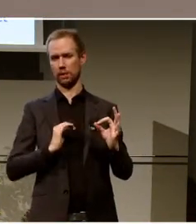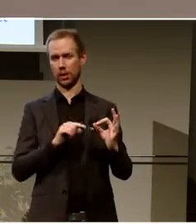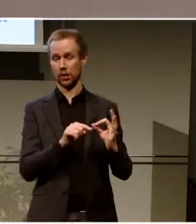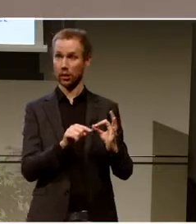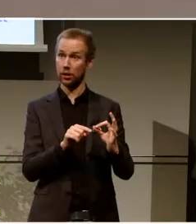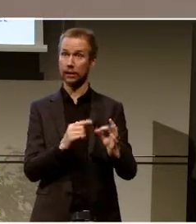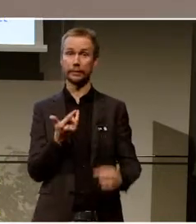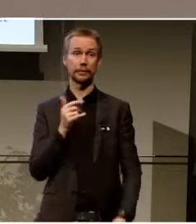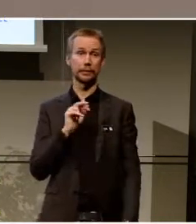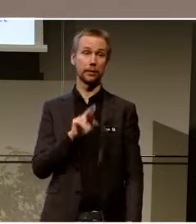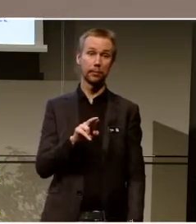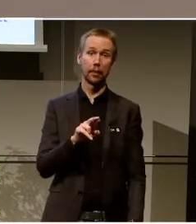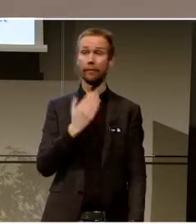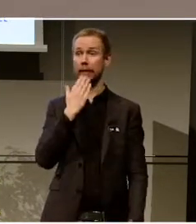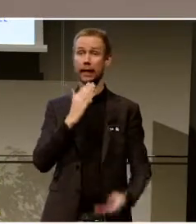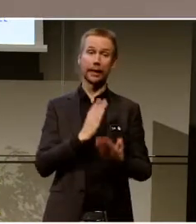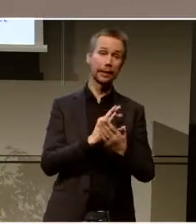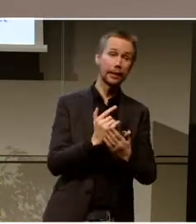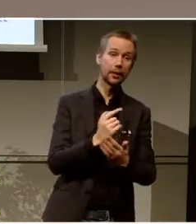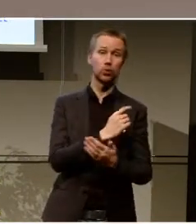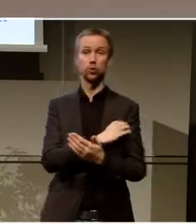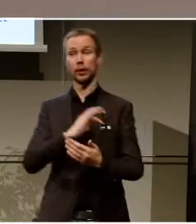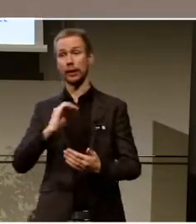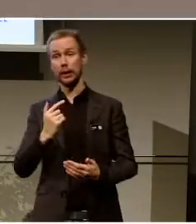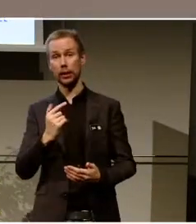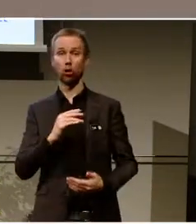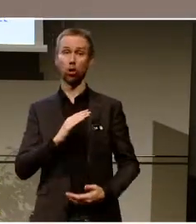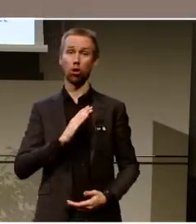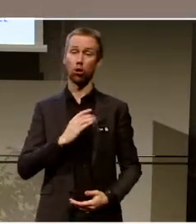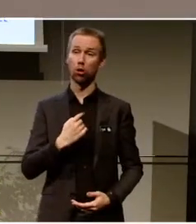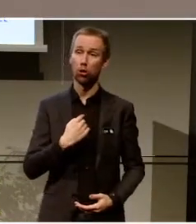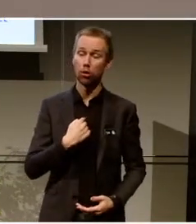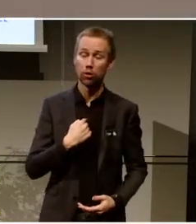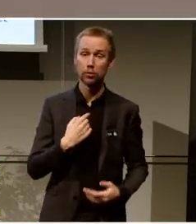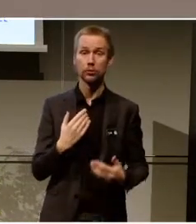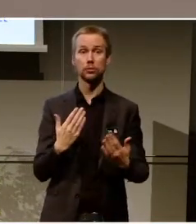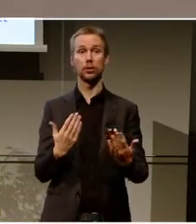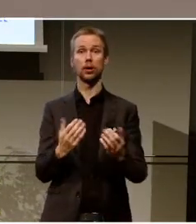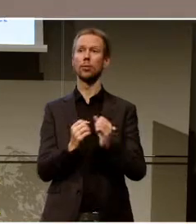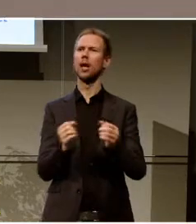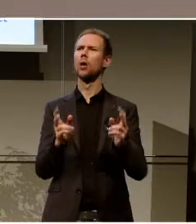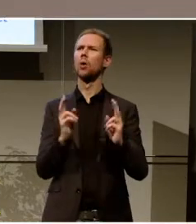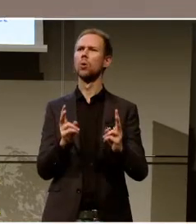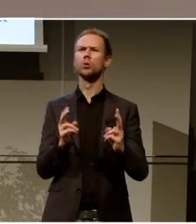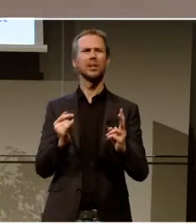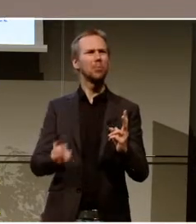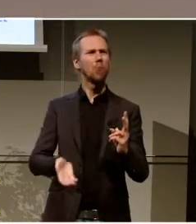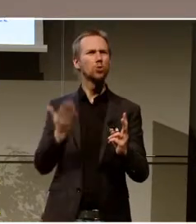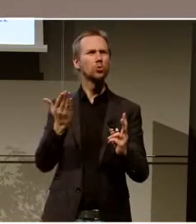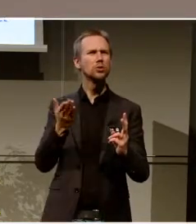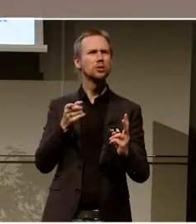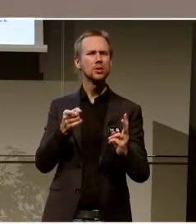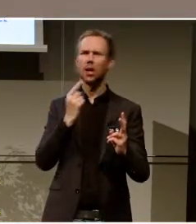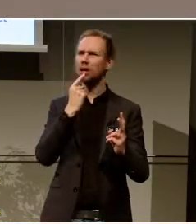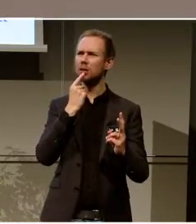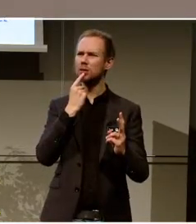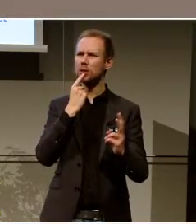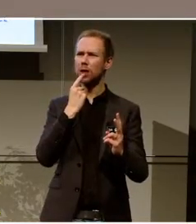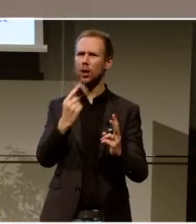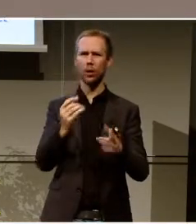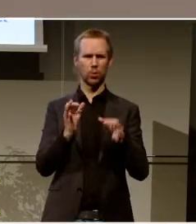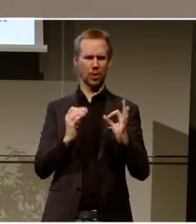som rättigheter och skyldigheter. Men även det som vi hörde om först i morse här, om hur